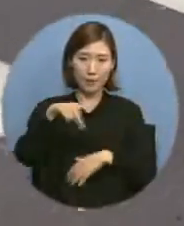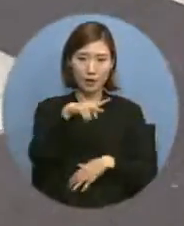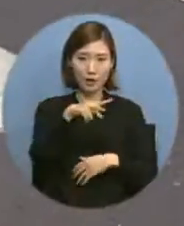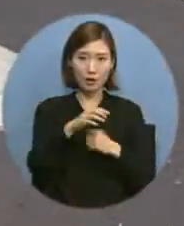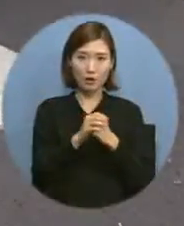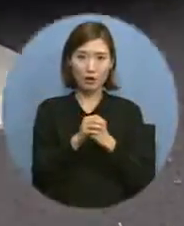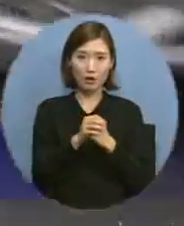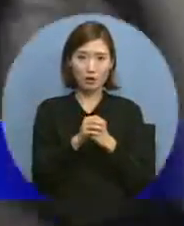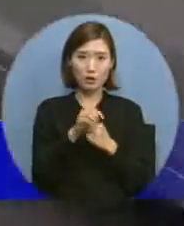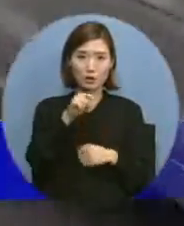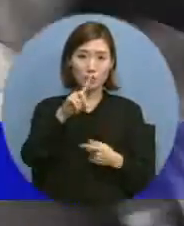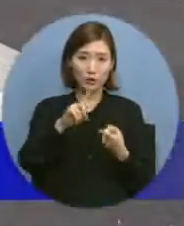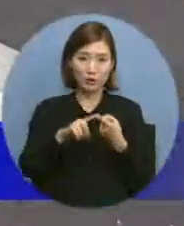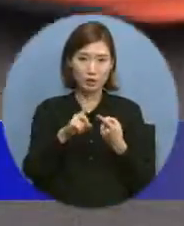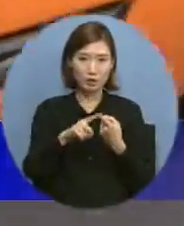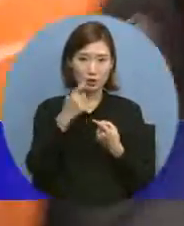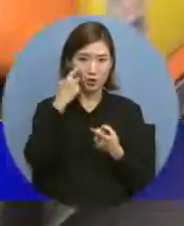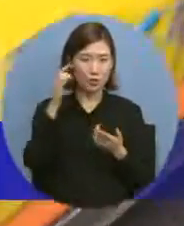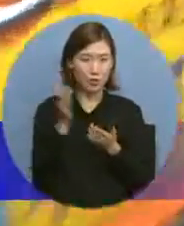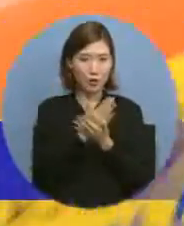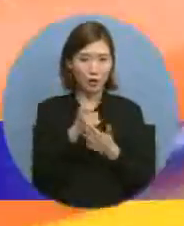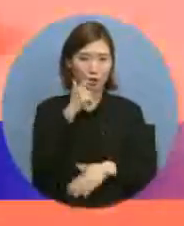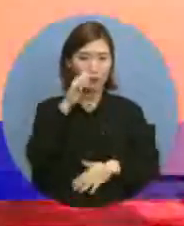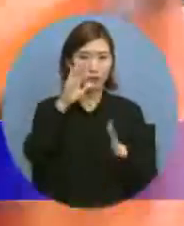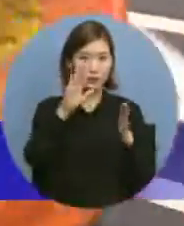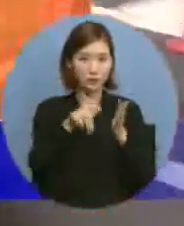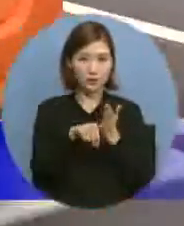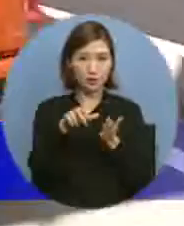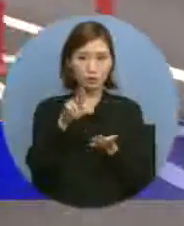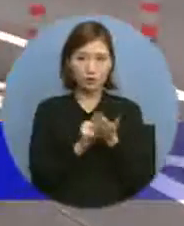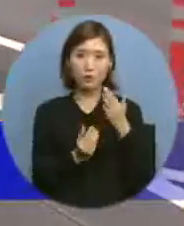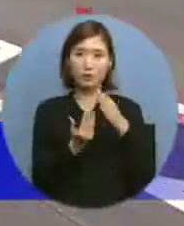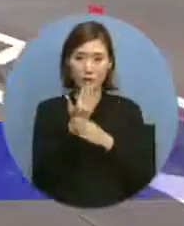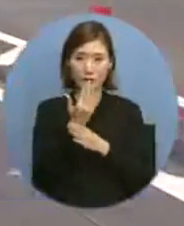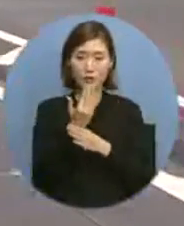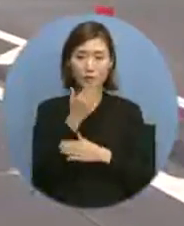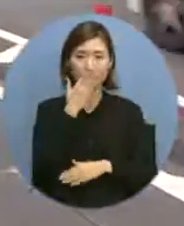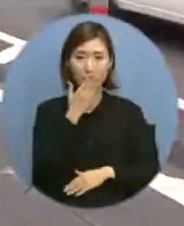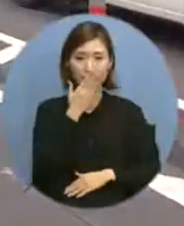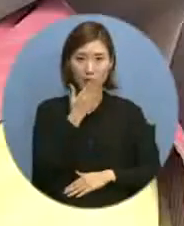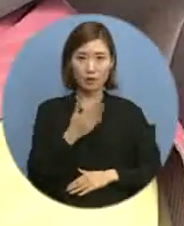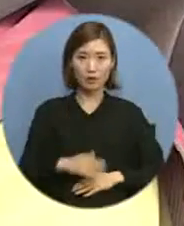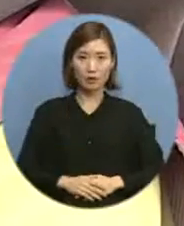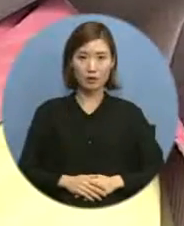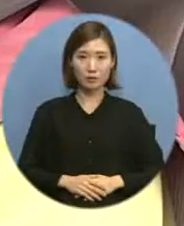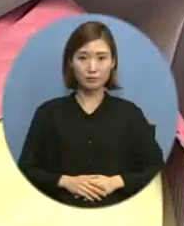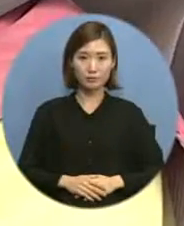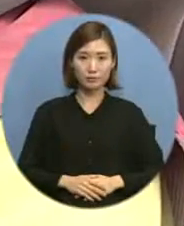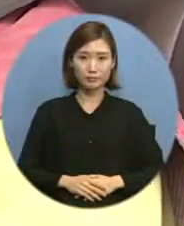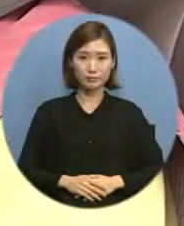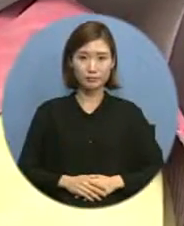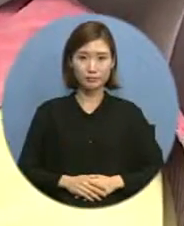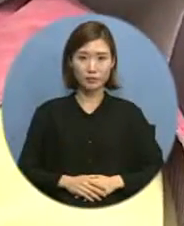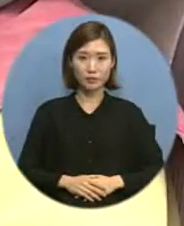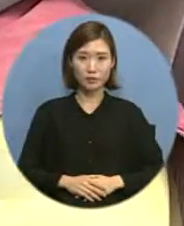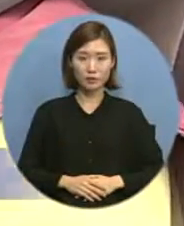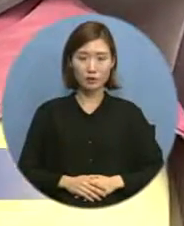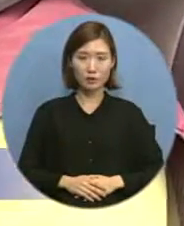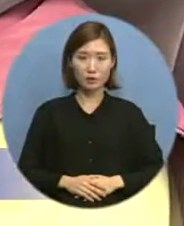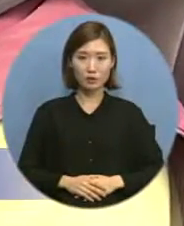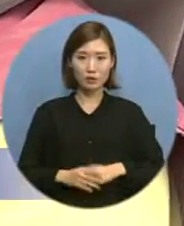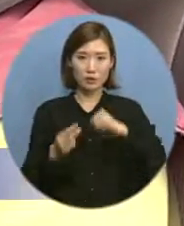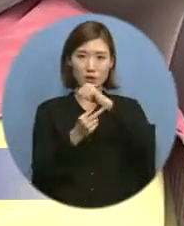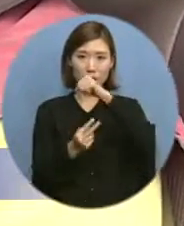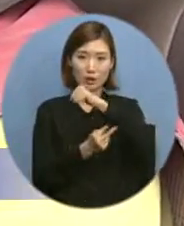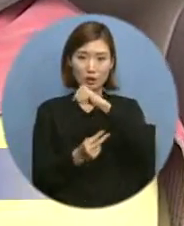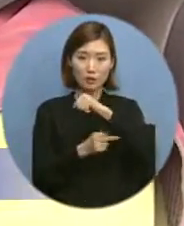자칫 횡단보도를 식별 못했을 경우 사고 발생 위험이 크다는 것입니다. 40km면은 보통 다리